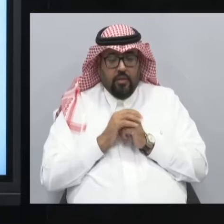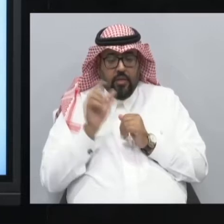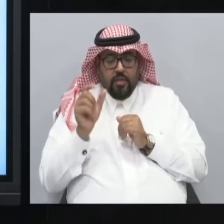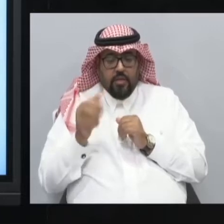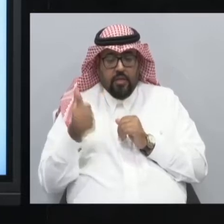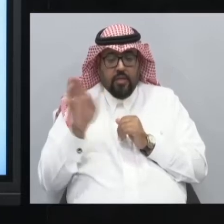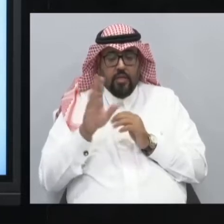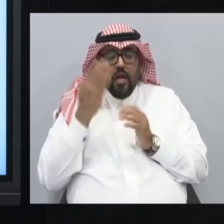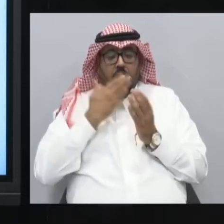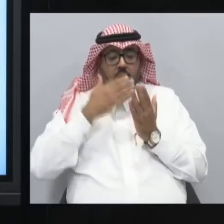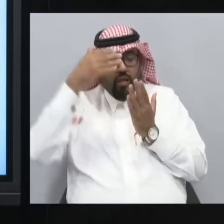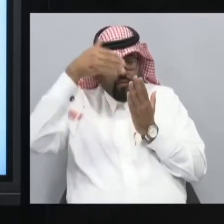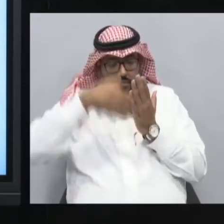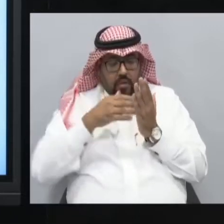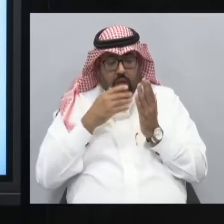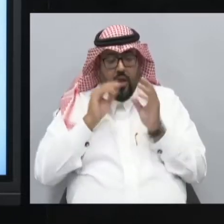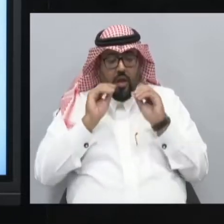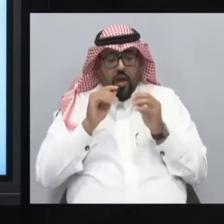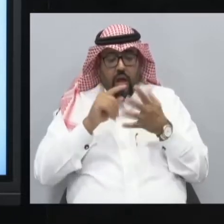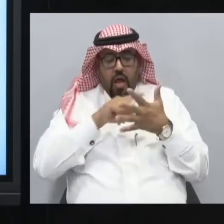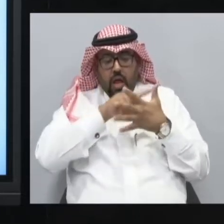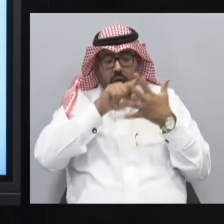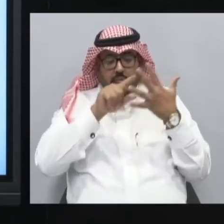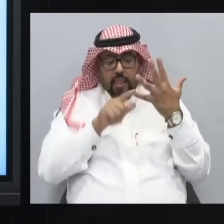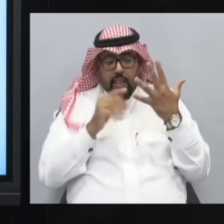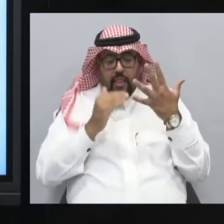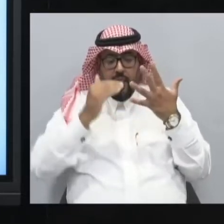استراتيجية قراءة، القراءة المتعمقة، الخطوات الخمس